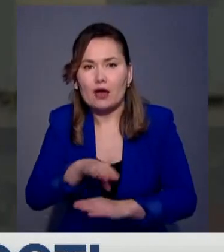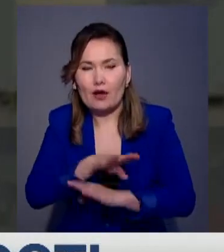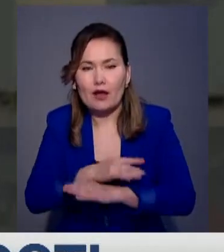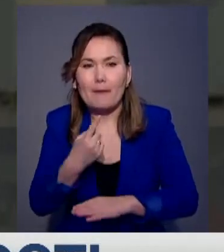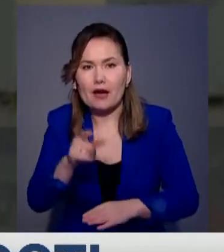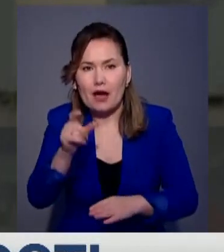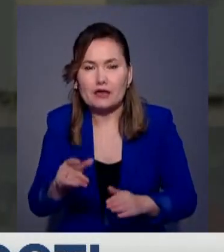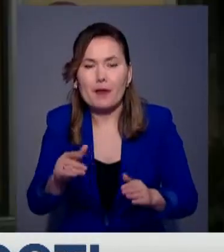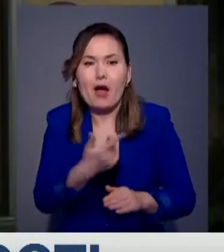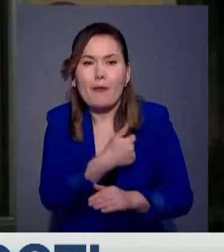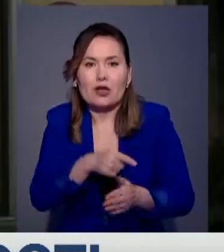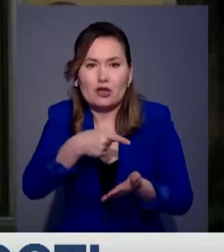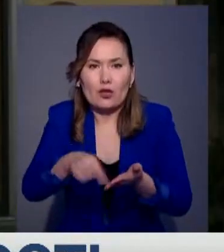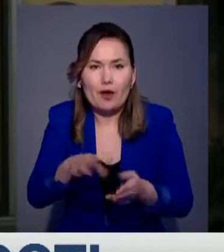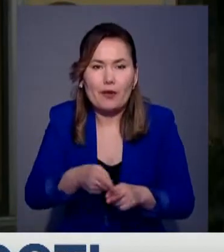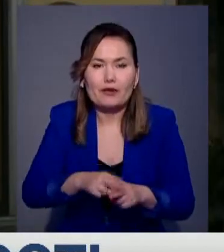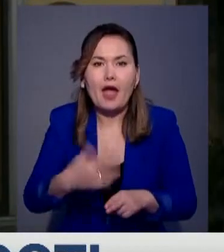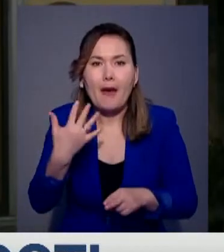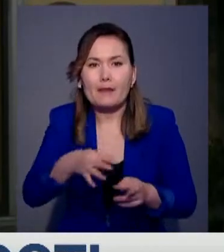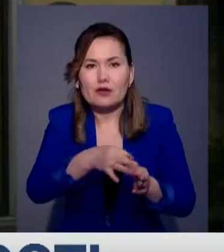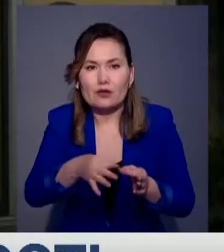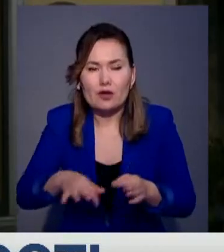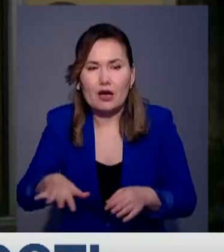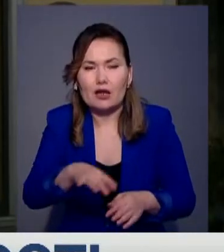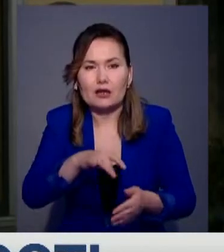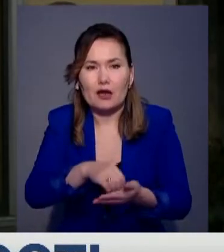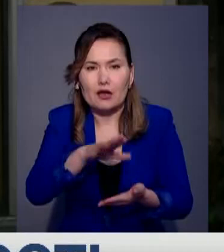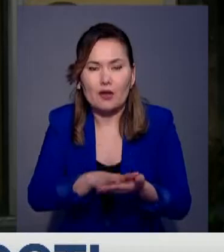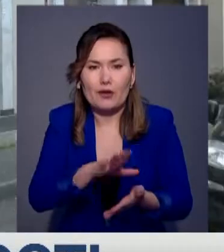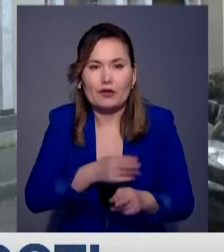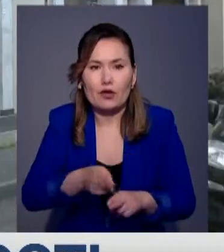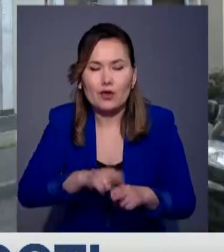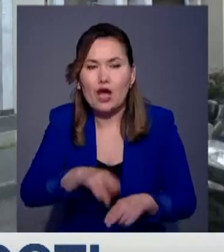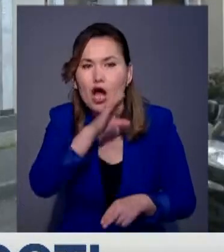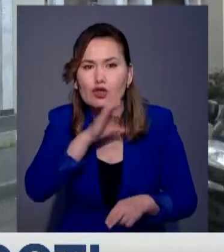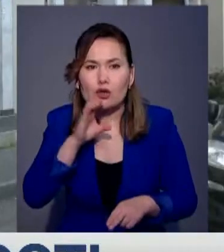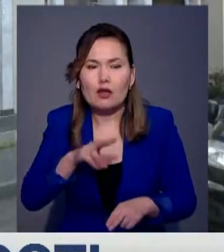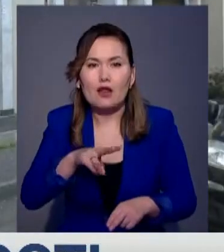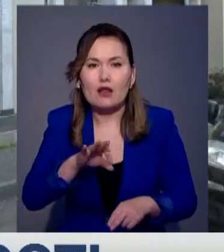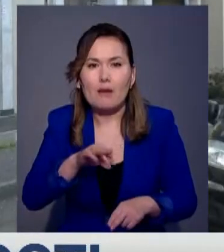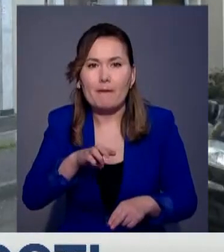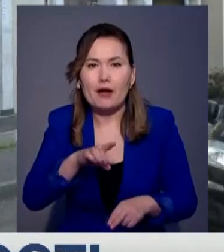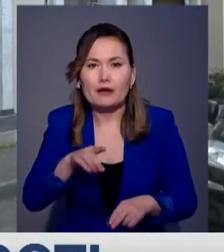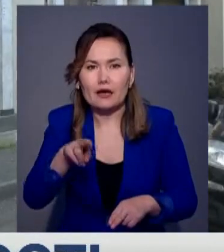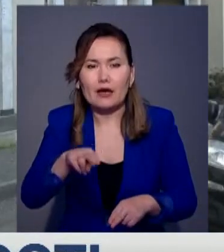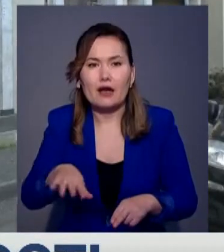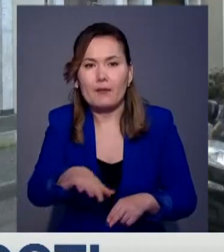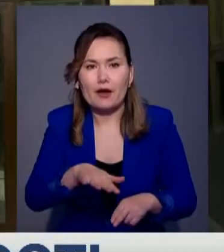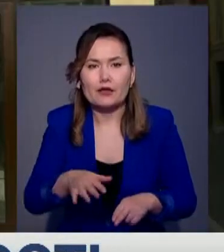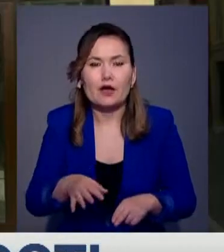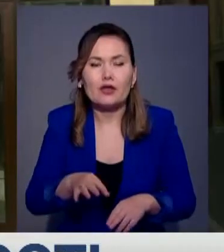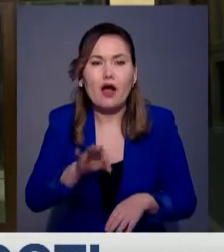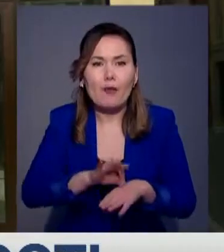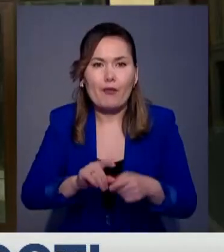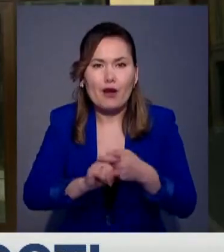айығып шыққан. Жұқтыру деректері елдің 5 өңірінде тіркелген. Ең көп науқас саны солтүстіктегі Ломбардия әкімшілік